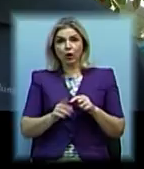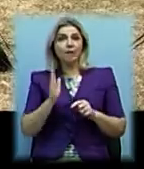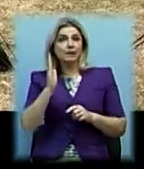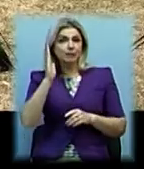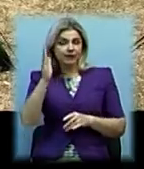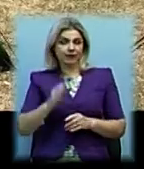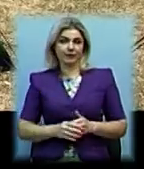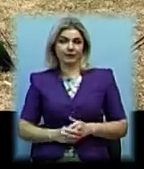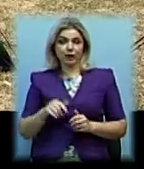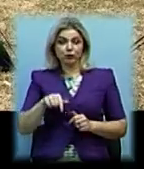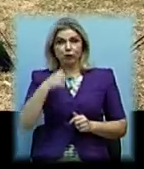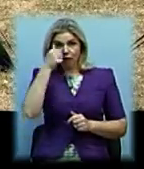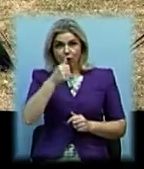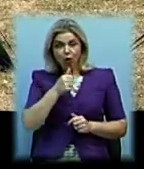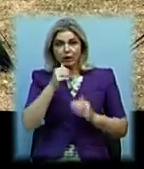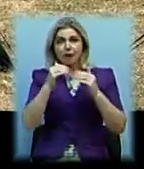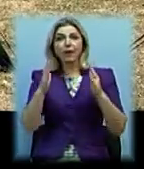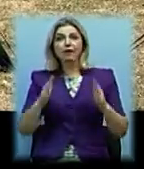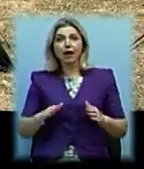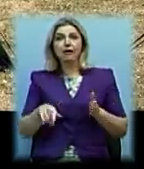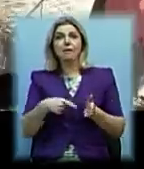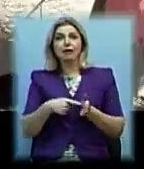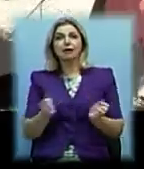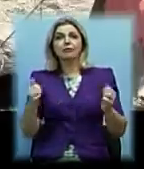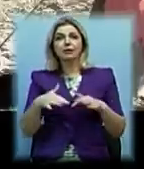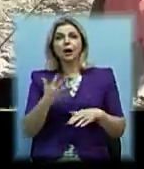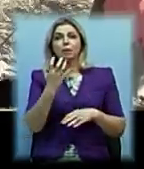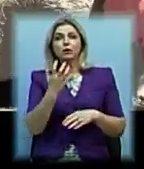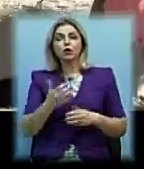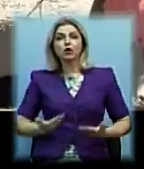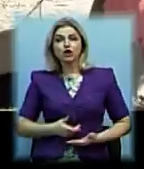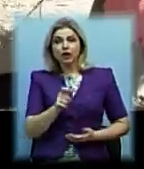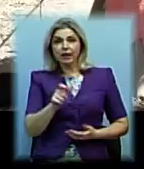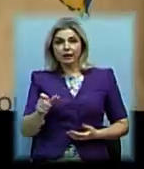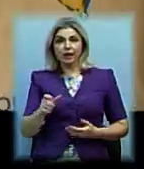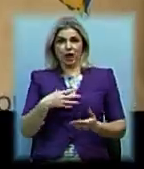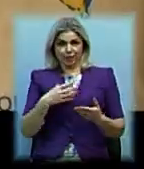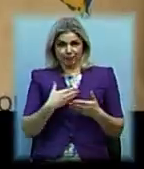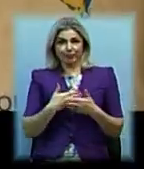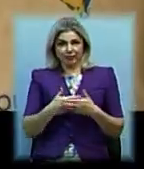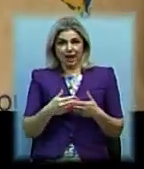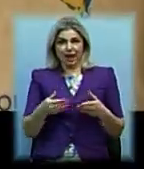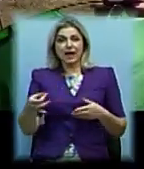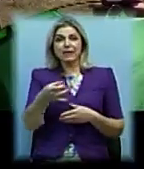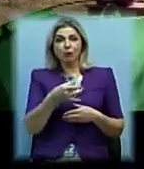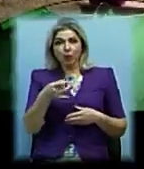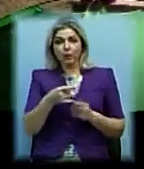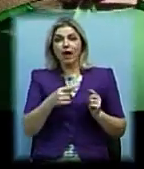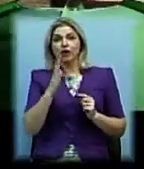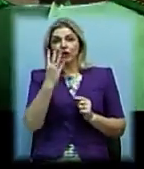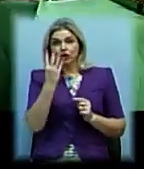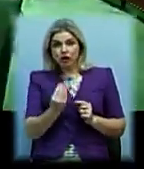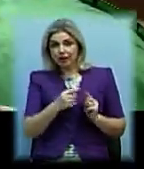перспективі. Цього року у наметовому містечку зібралось 500 жителів імпровізованої республіки. У її межах протягом 4